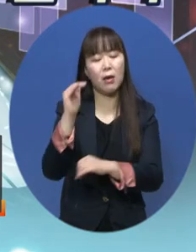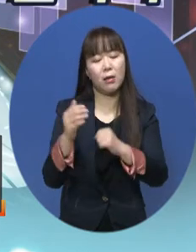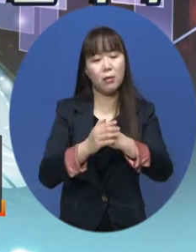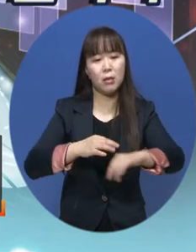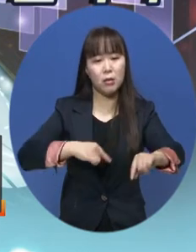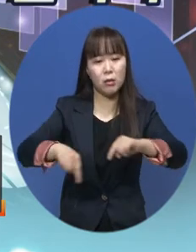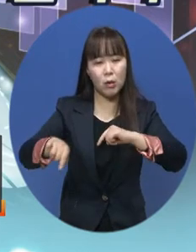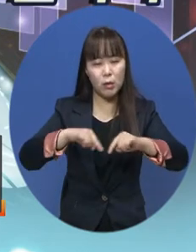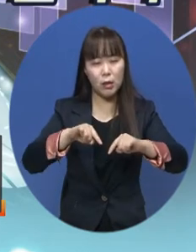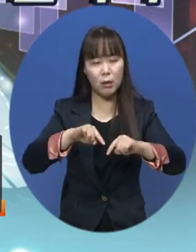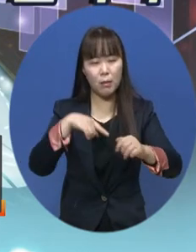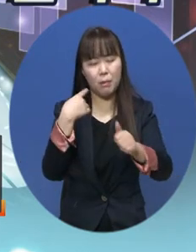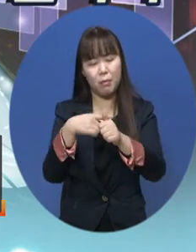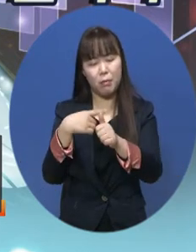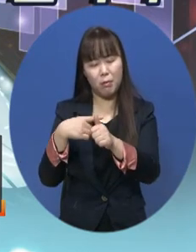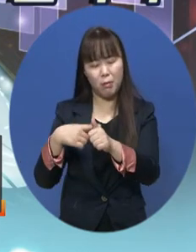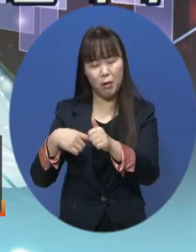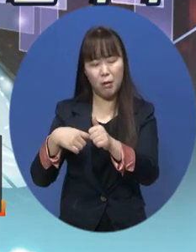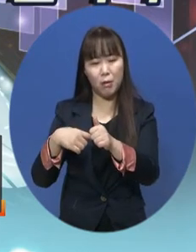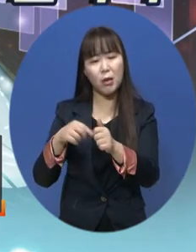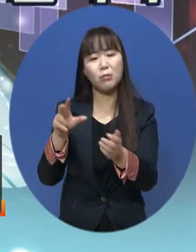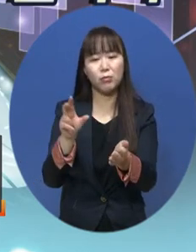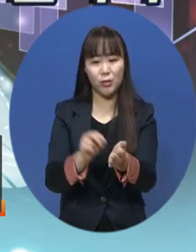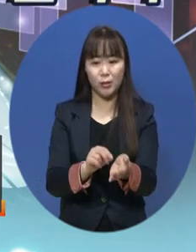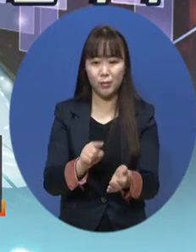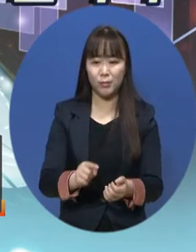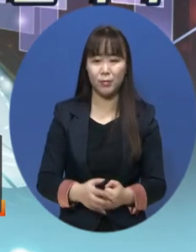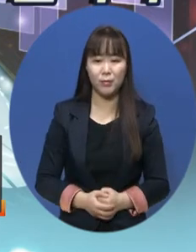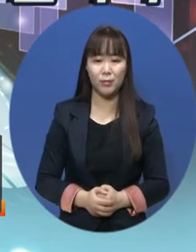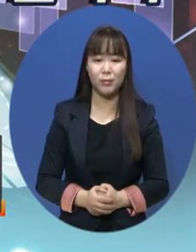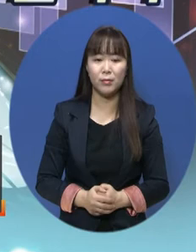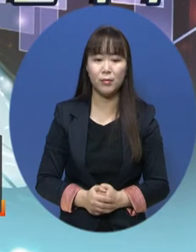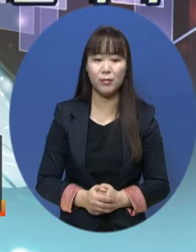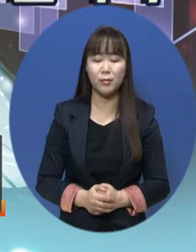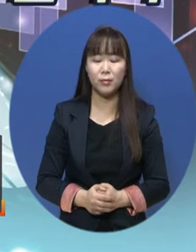정치적 비난을 일삼은 것이 문제가 된 것입니다.